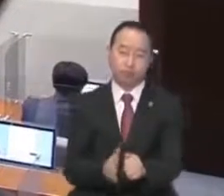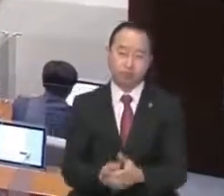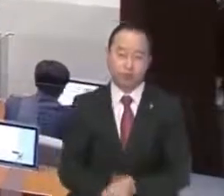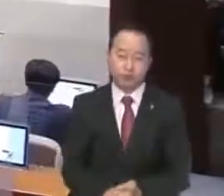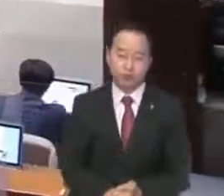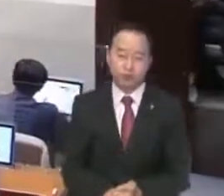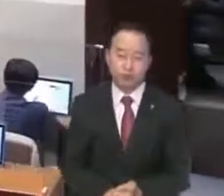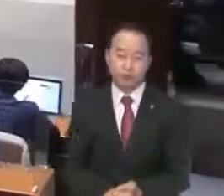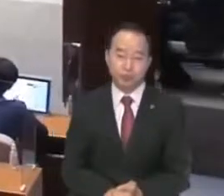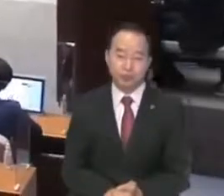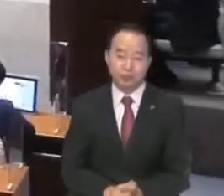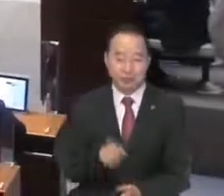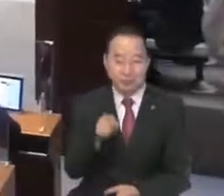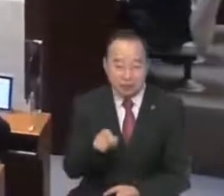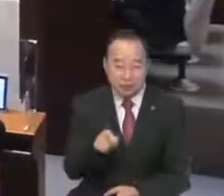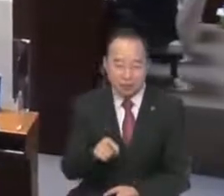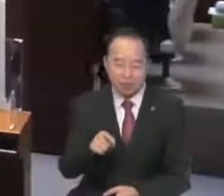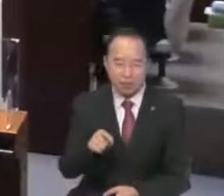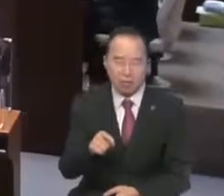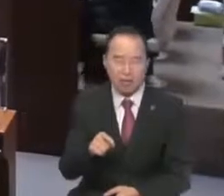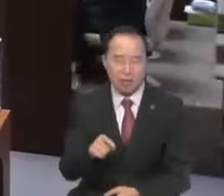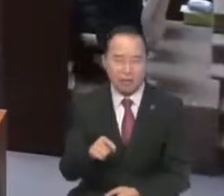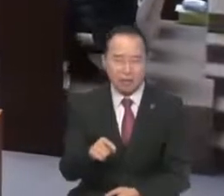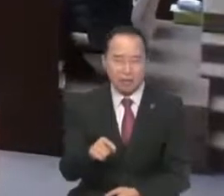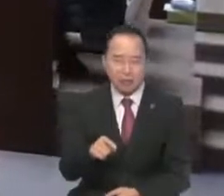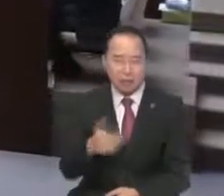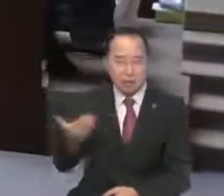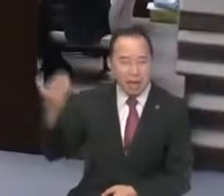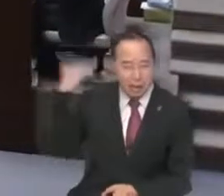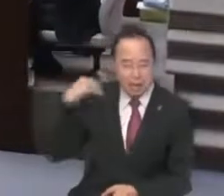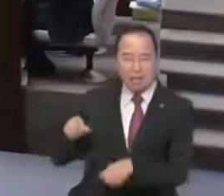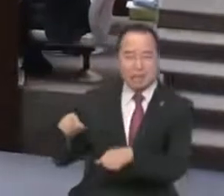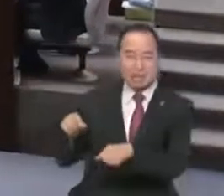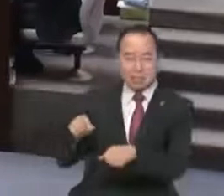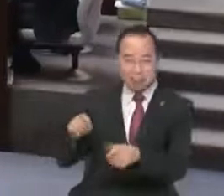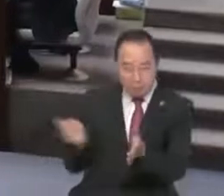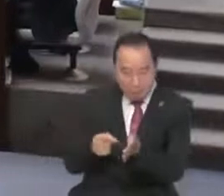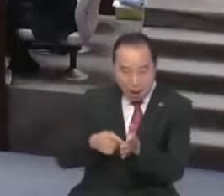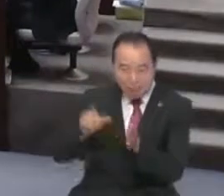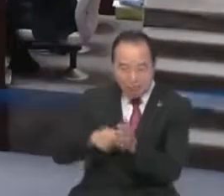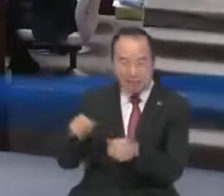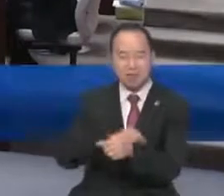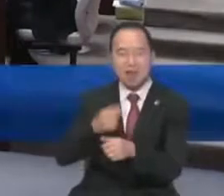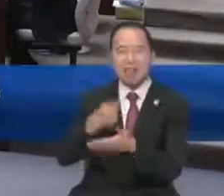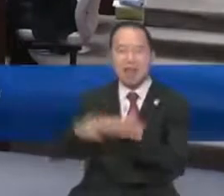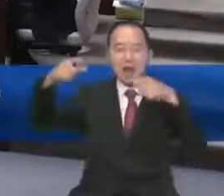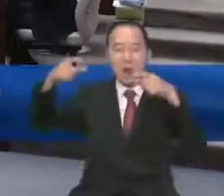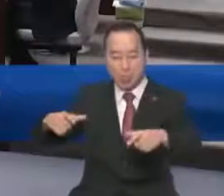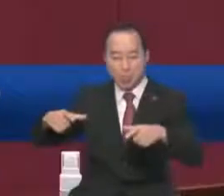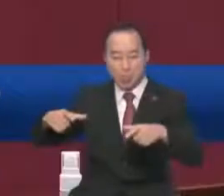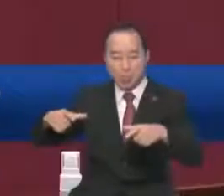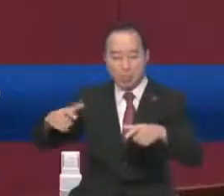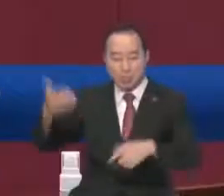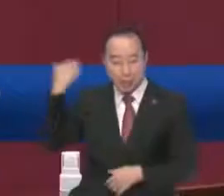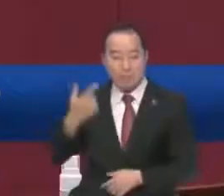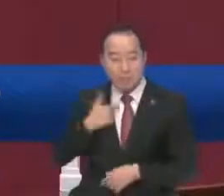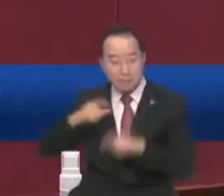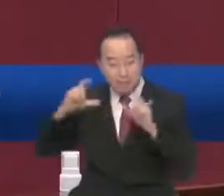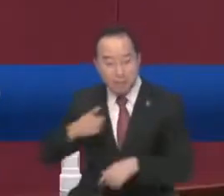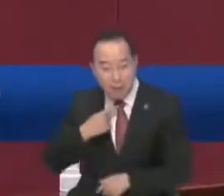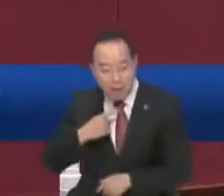이미 예기치 않은 자연재해 발생 시에 특별재난지역을 선포하고 해당 지역 주민 피해를 보상해주는 전례를